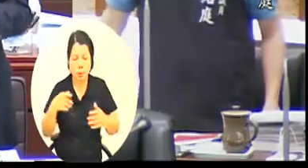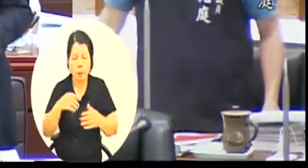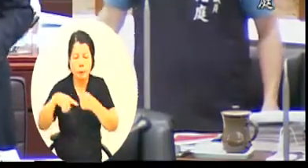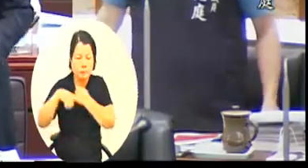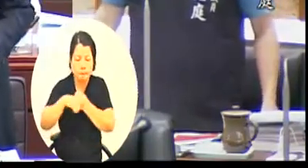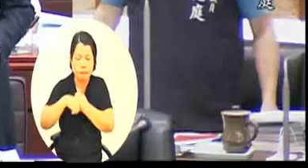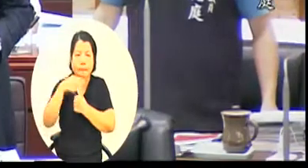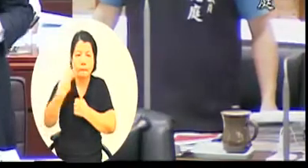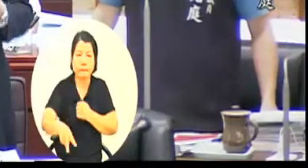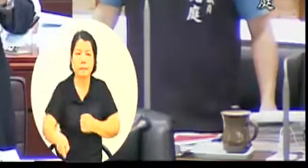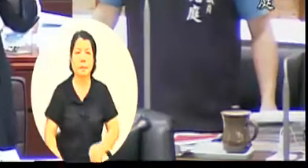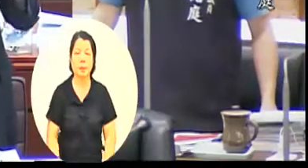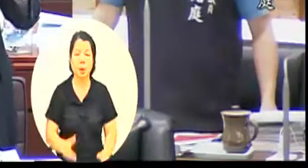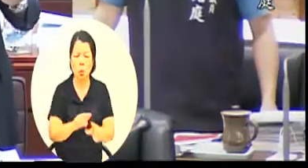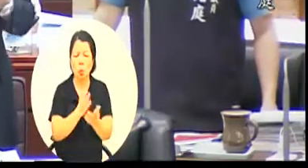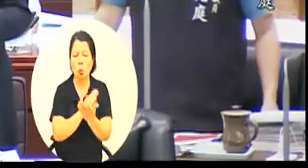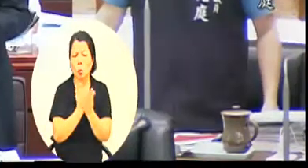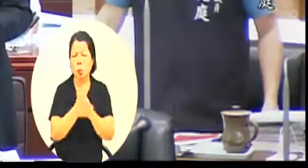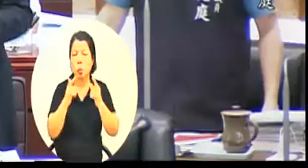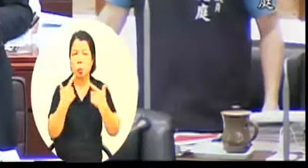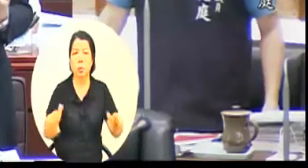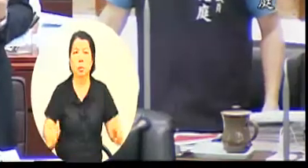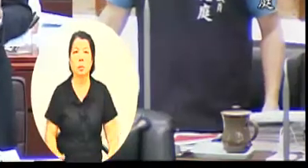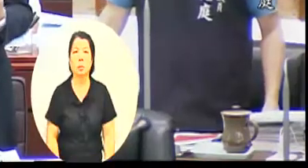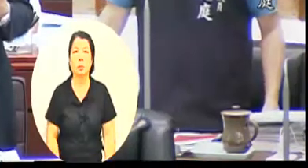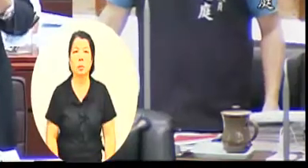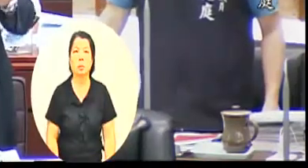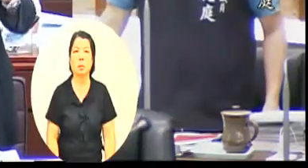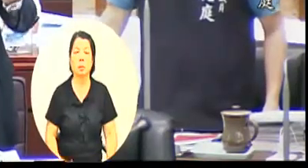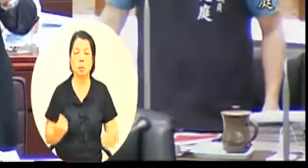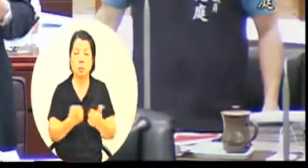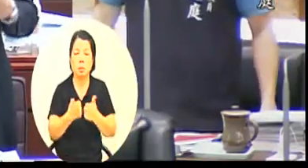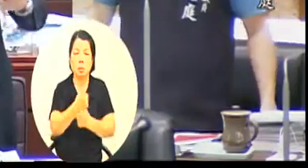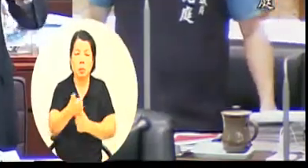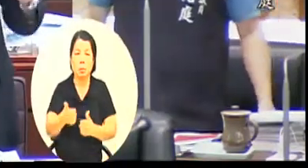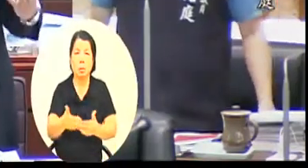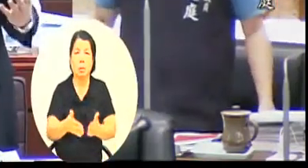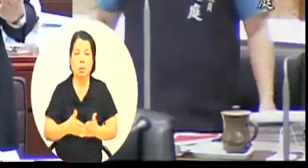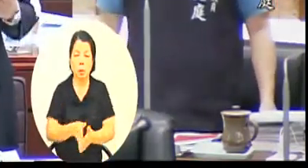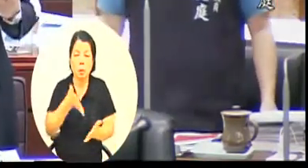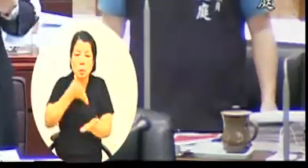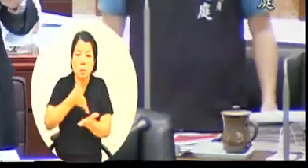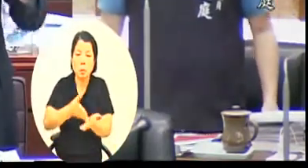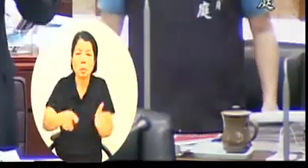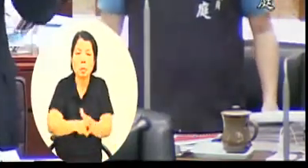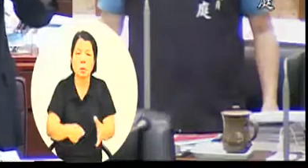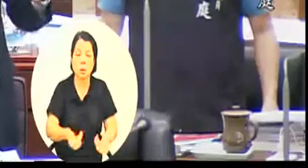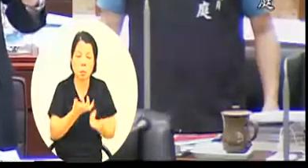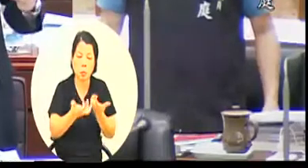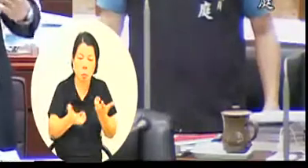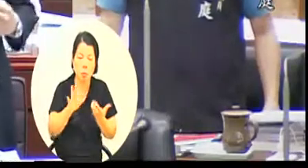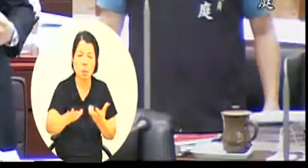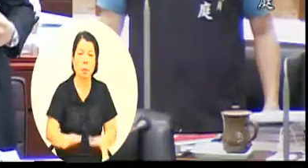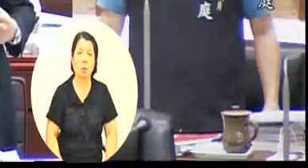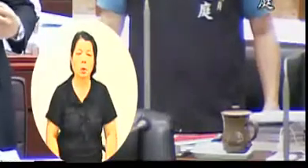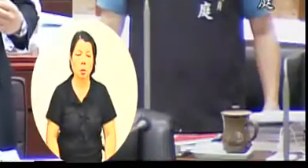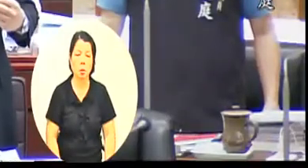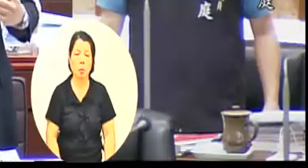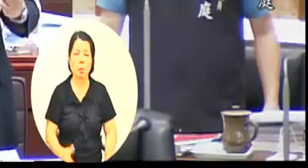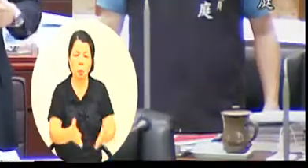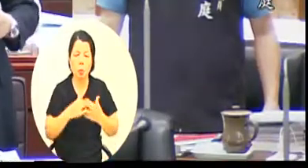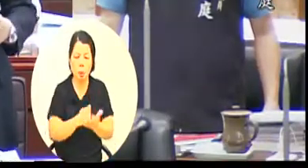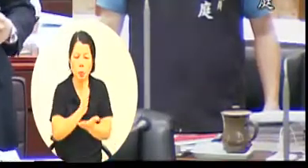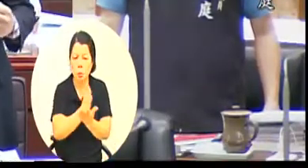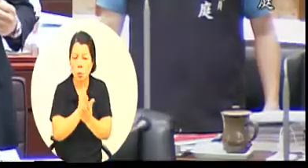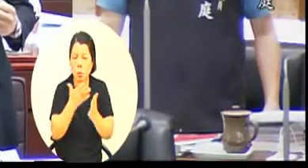态非常非常多啦。那也上次也跟议员垂询时候，我们大概也有跟提到，面向实在是太广，